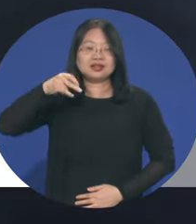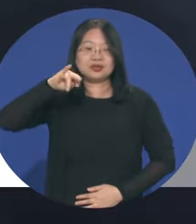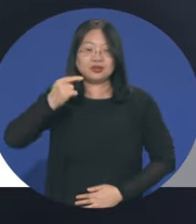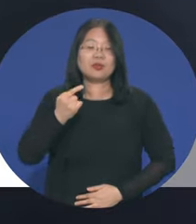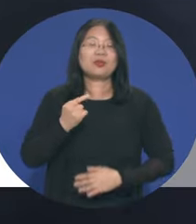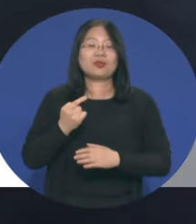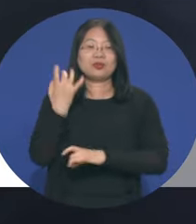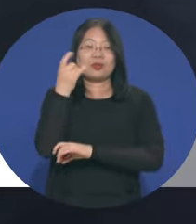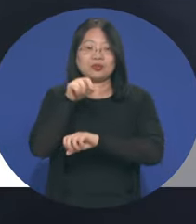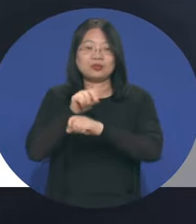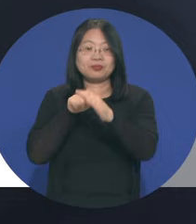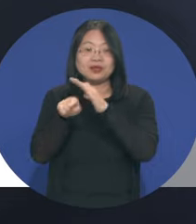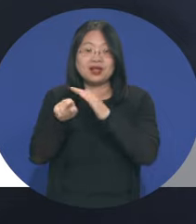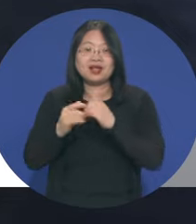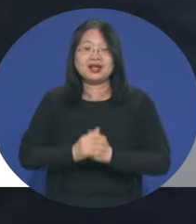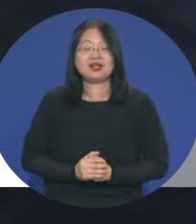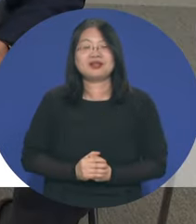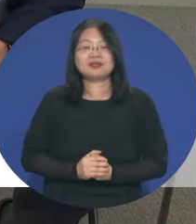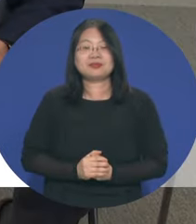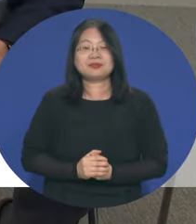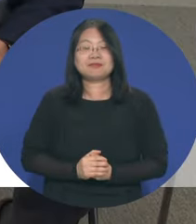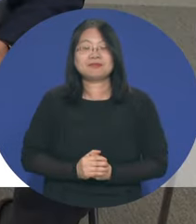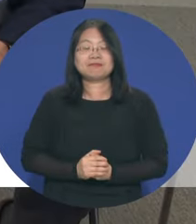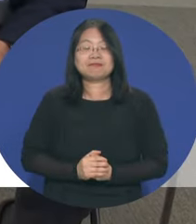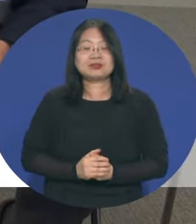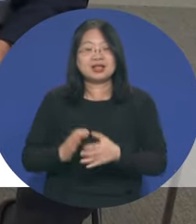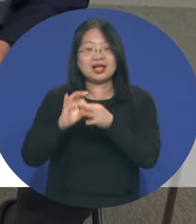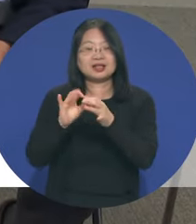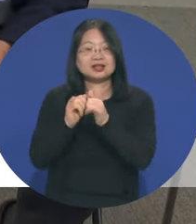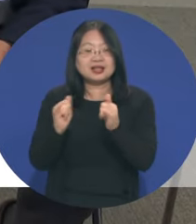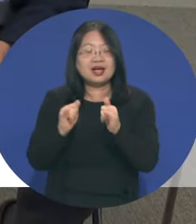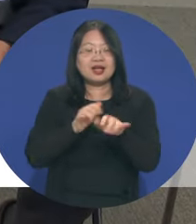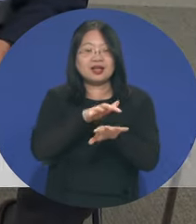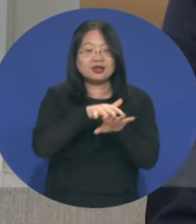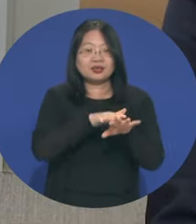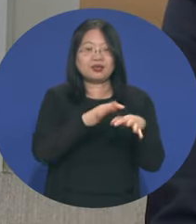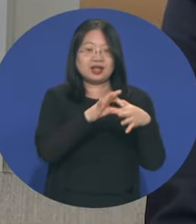나탈리아 구세바 금융시장 이니셔티브 책임, 윤세문 네트워크 및